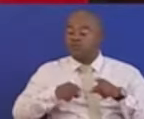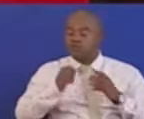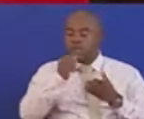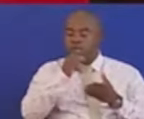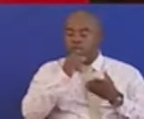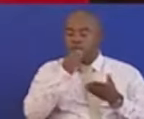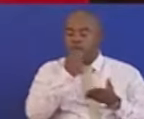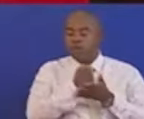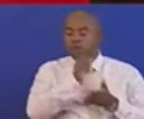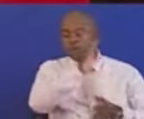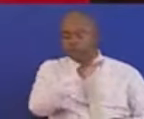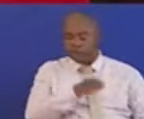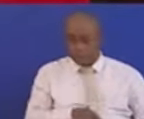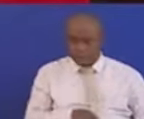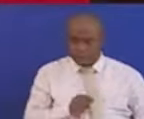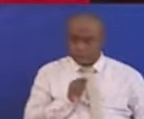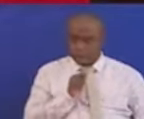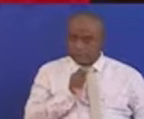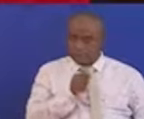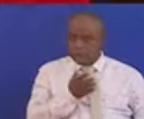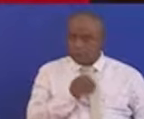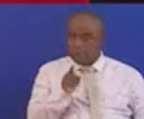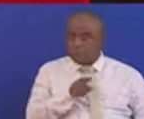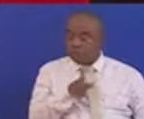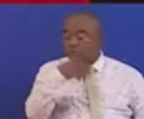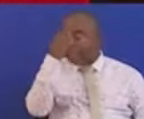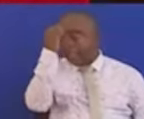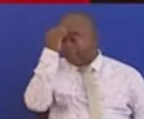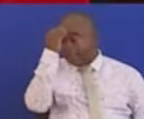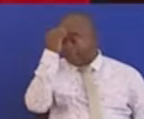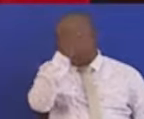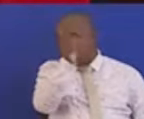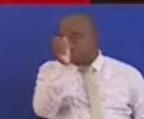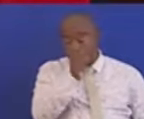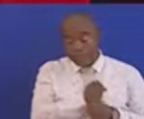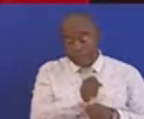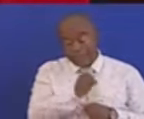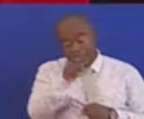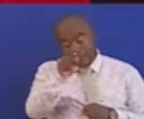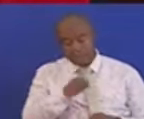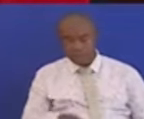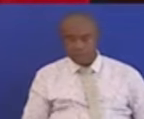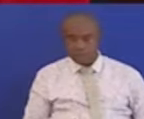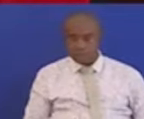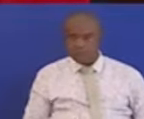na hii ni kwa sababu Ya kuka elimu Ya Ile Kazi ambo